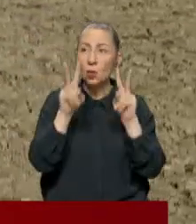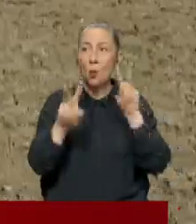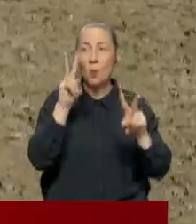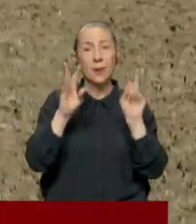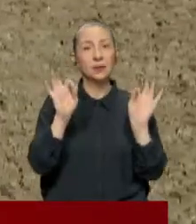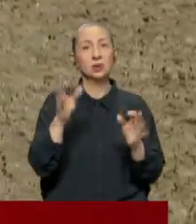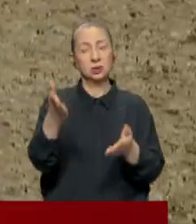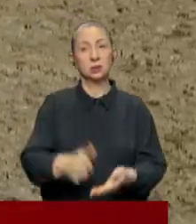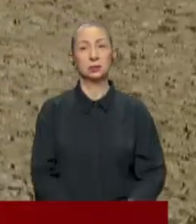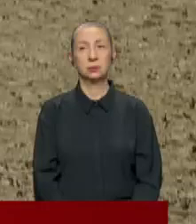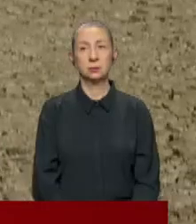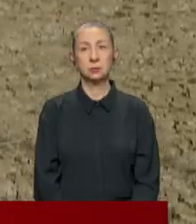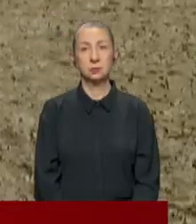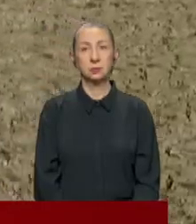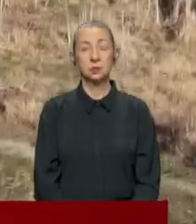görünüyor artık.